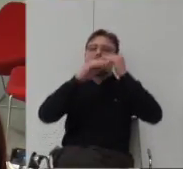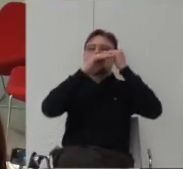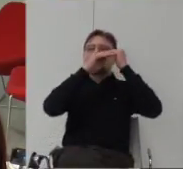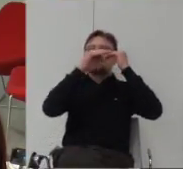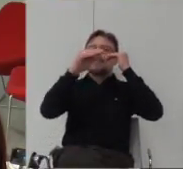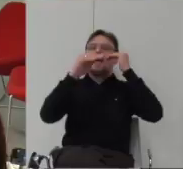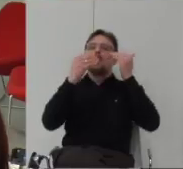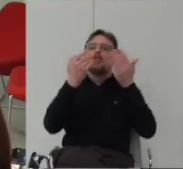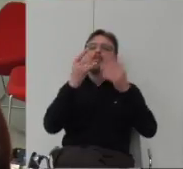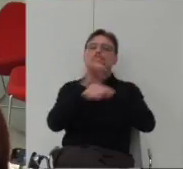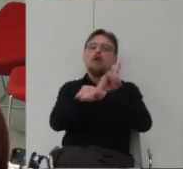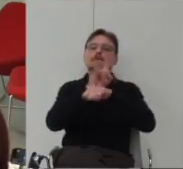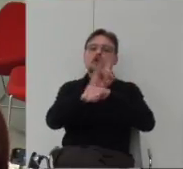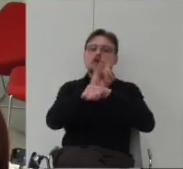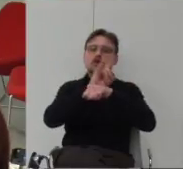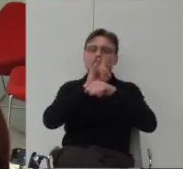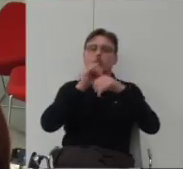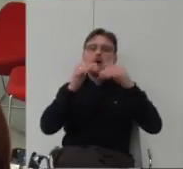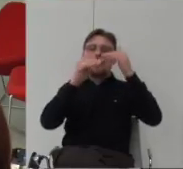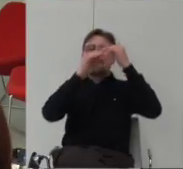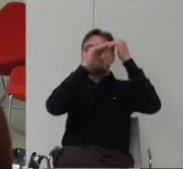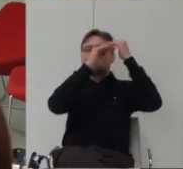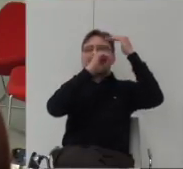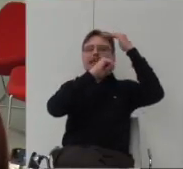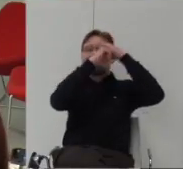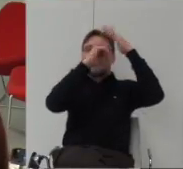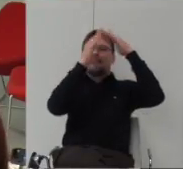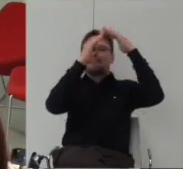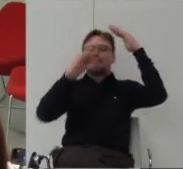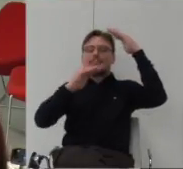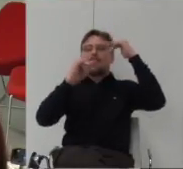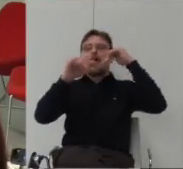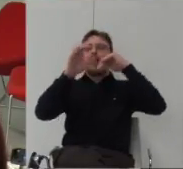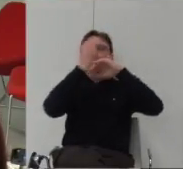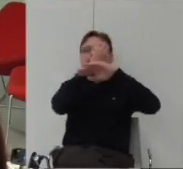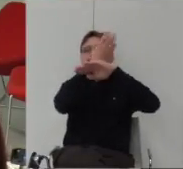dachach Nowego Jorku. To pewnie jakby wszyscy kojarzą